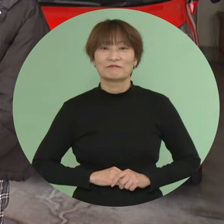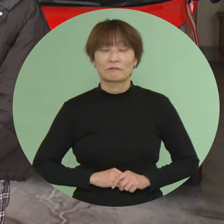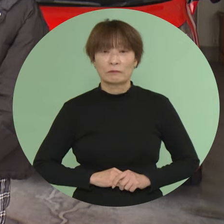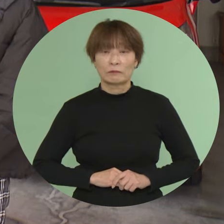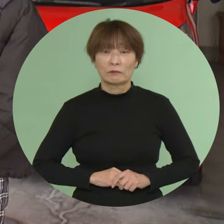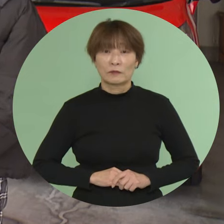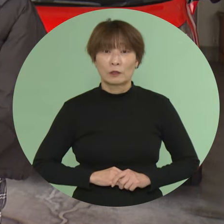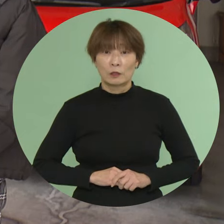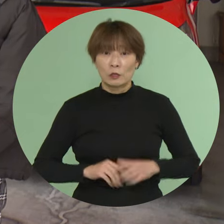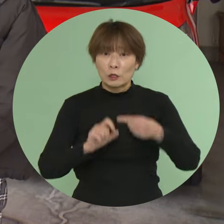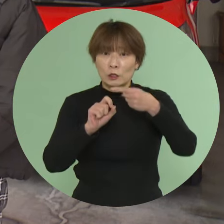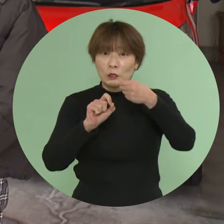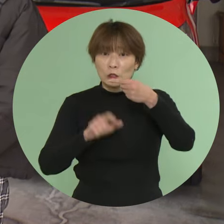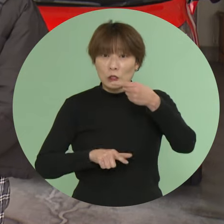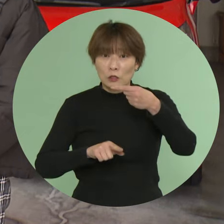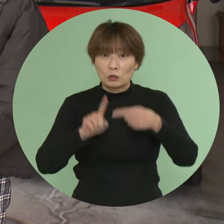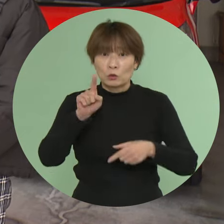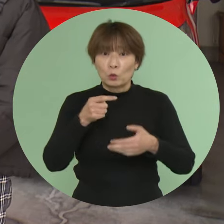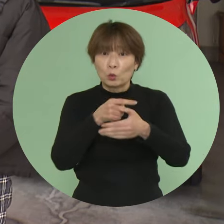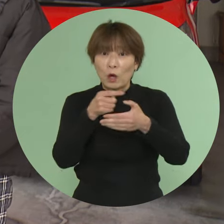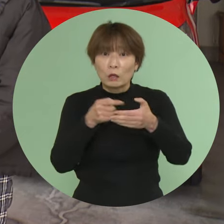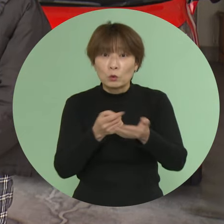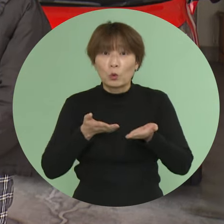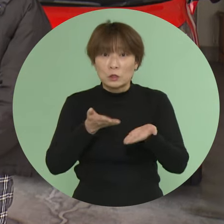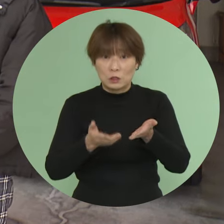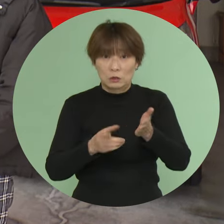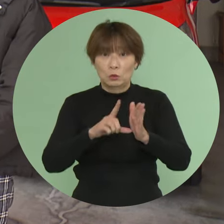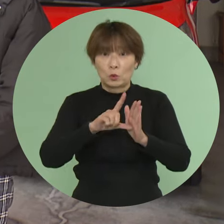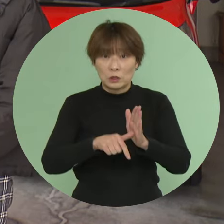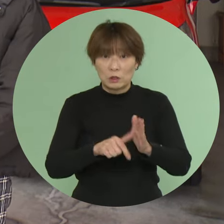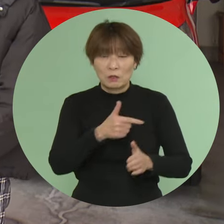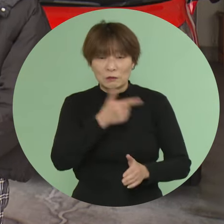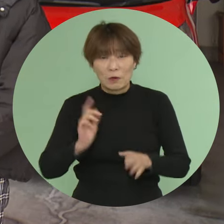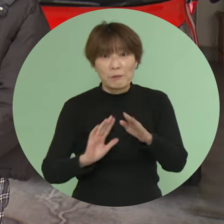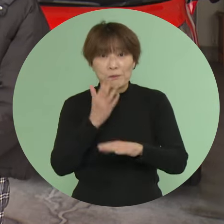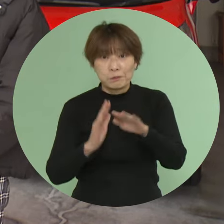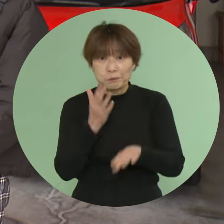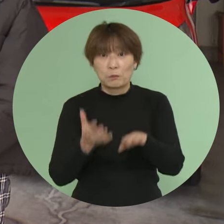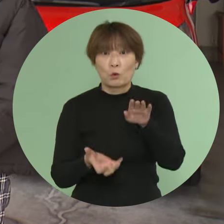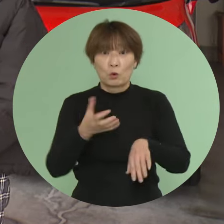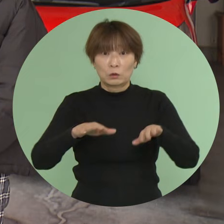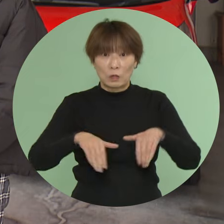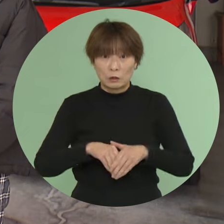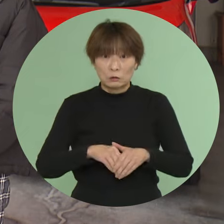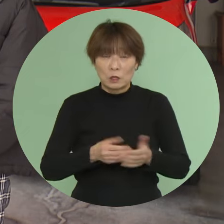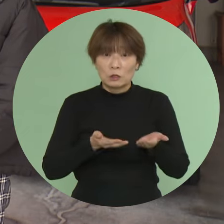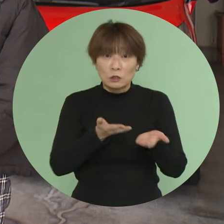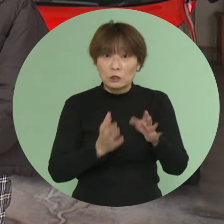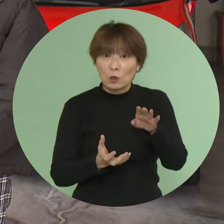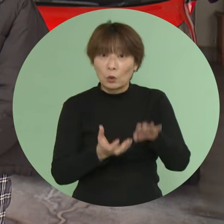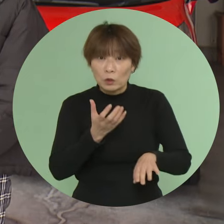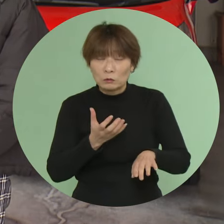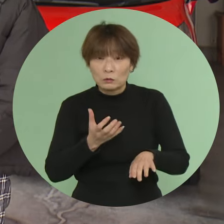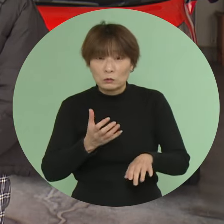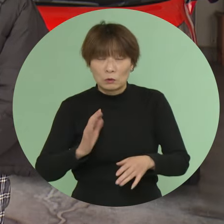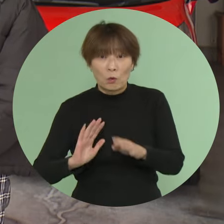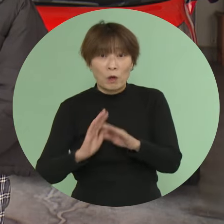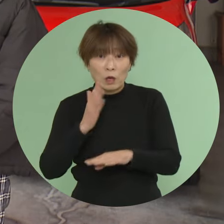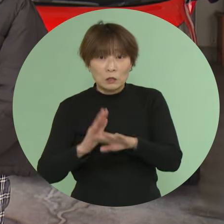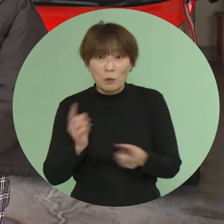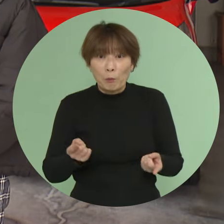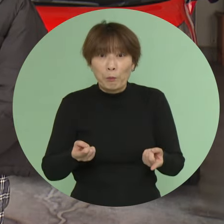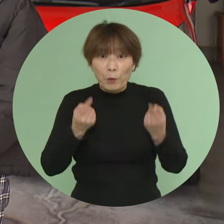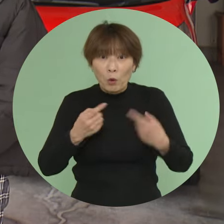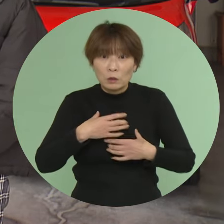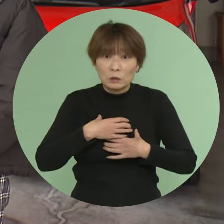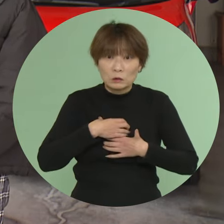小川さん、1月の能登半島地震でも大きな火災が発生しました。やはり地震が起きた時には火災が発生して